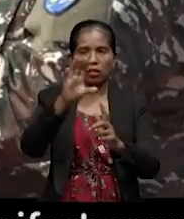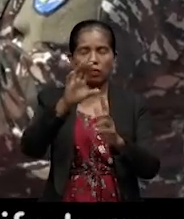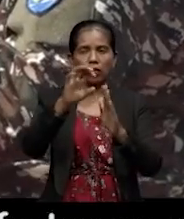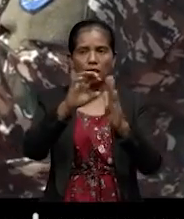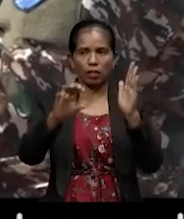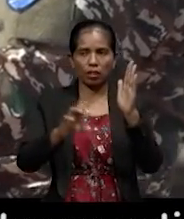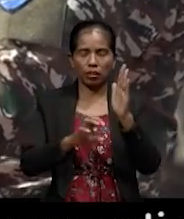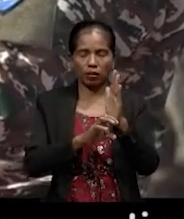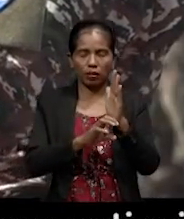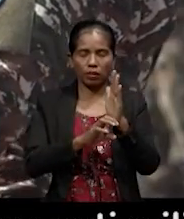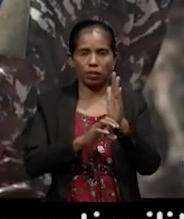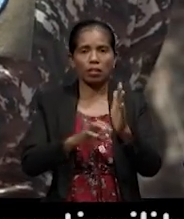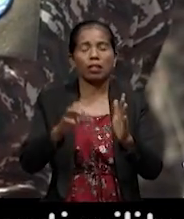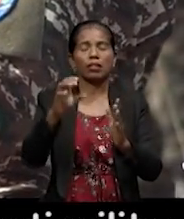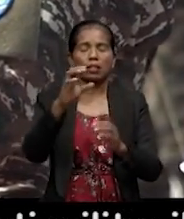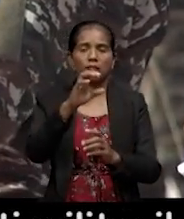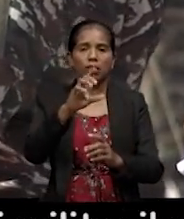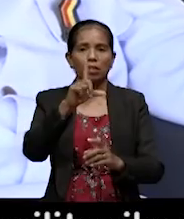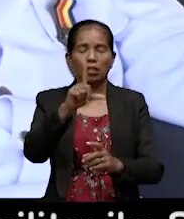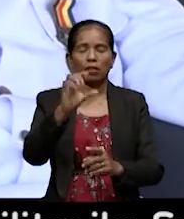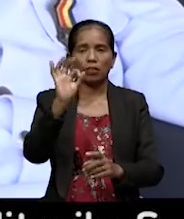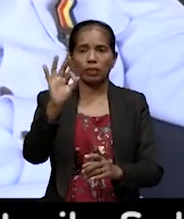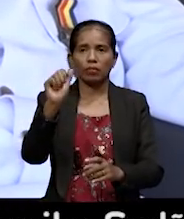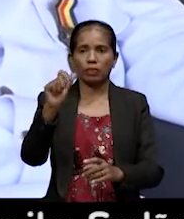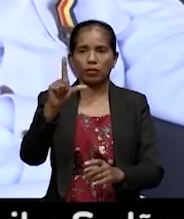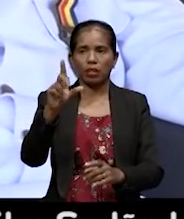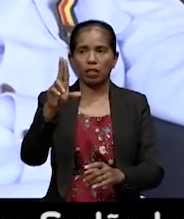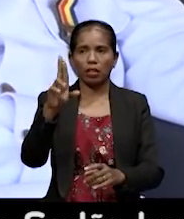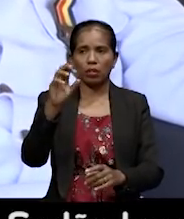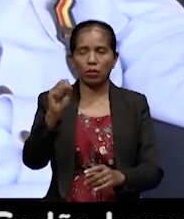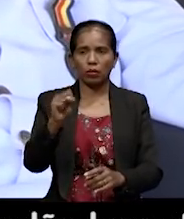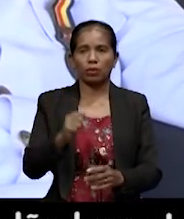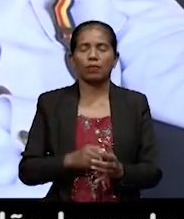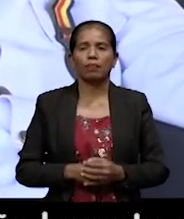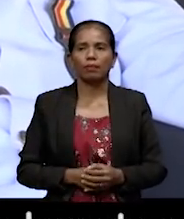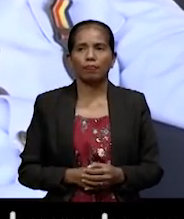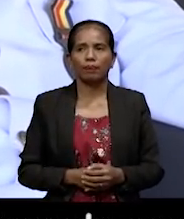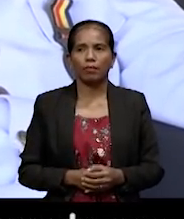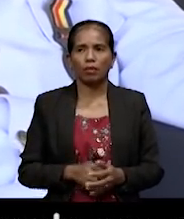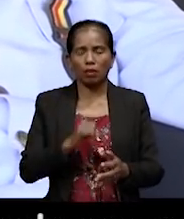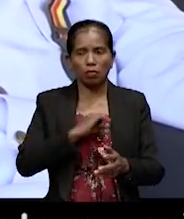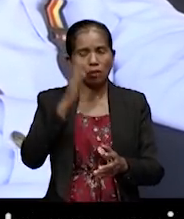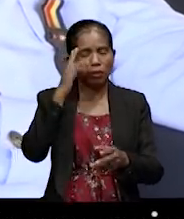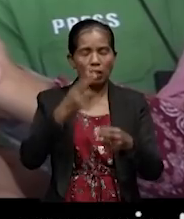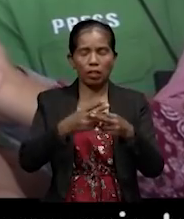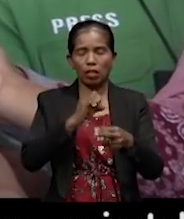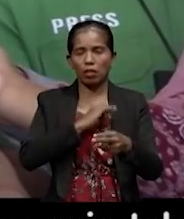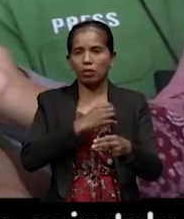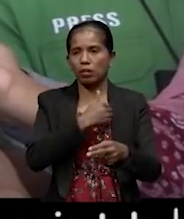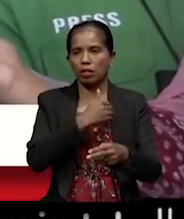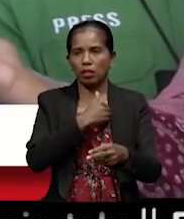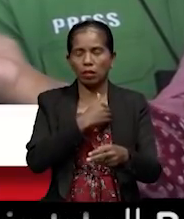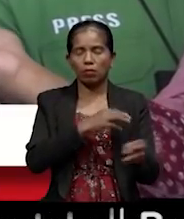major general Farul Ratelaik atu continua lidera institusion FFDTL. Kau ni kata nara ini ni harus sedia kadian terlai.